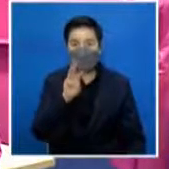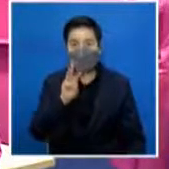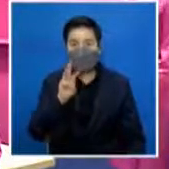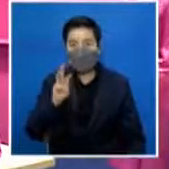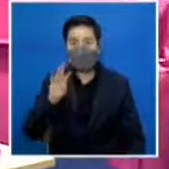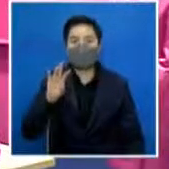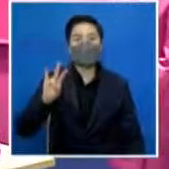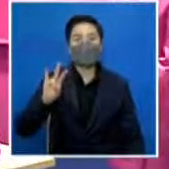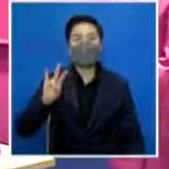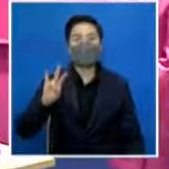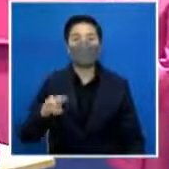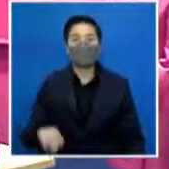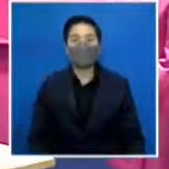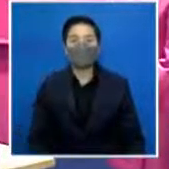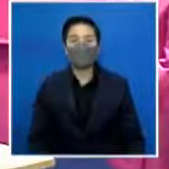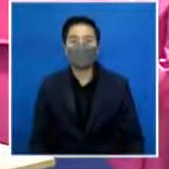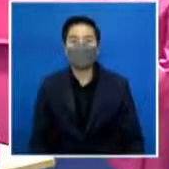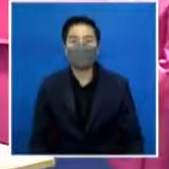0719667